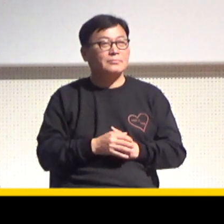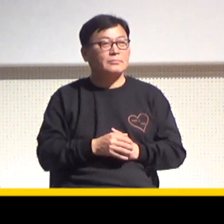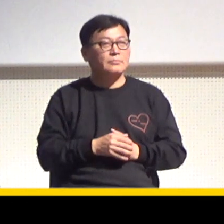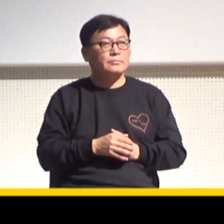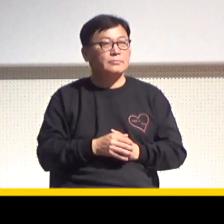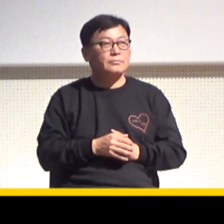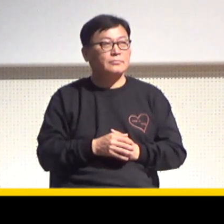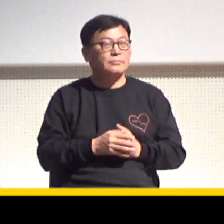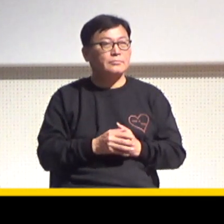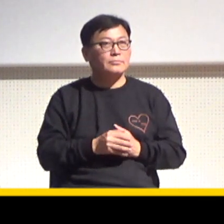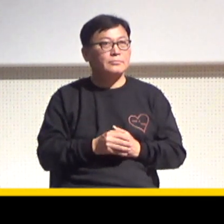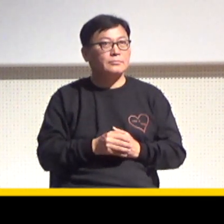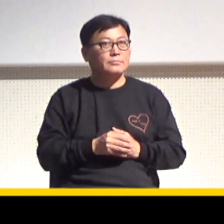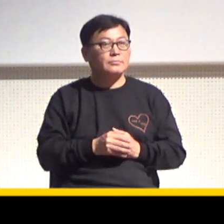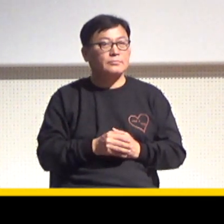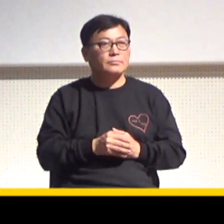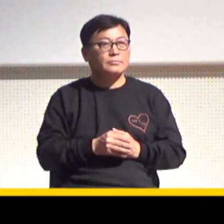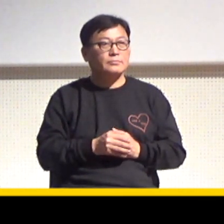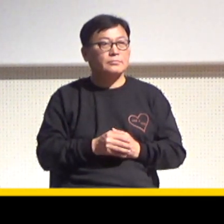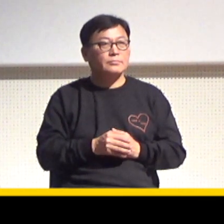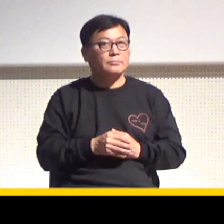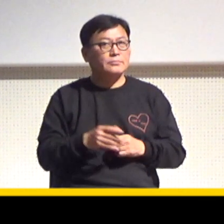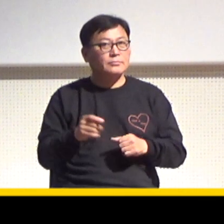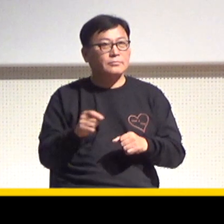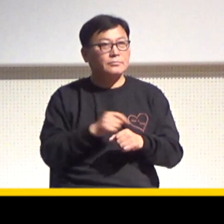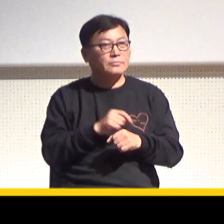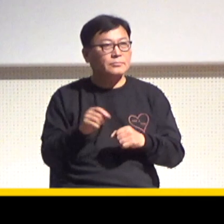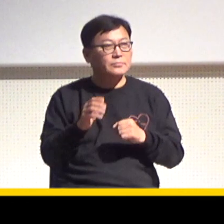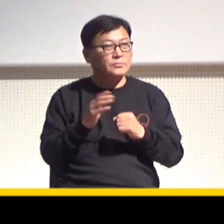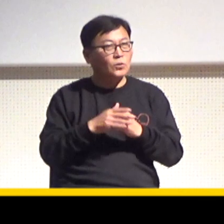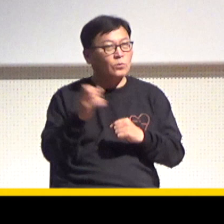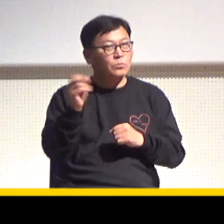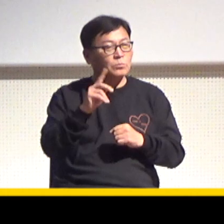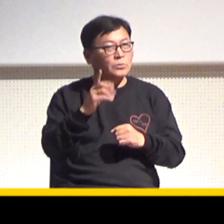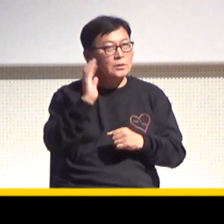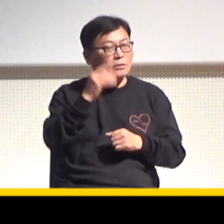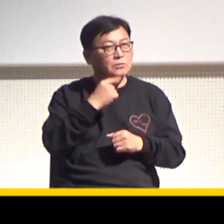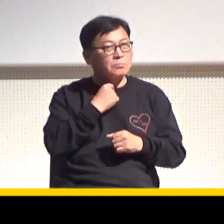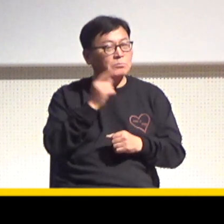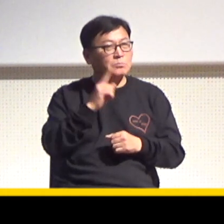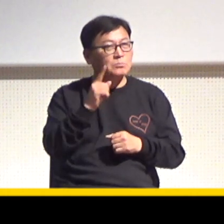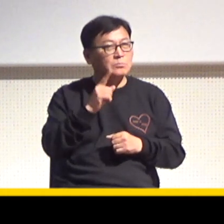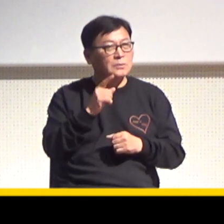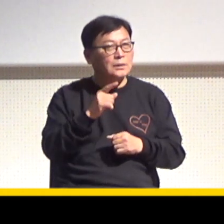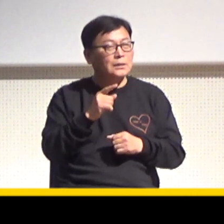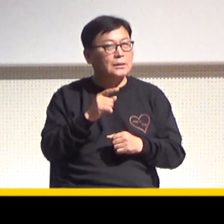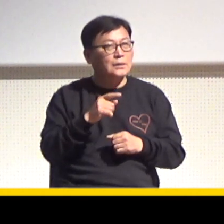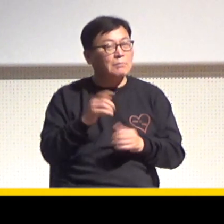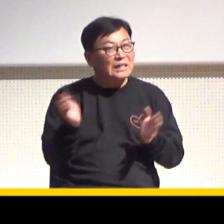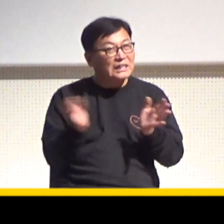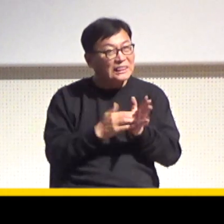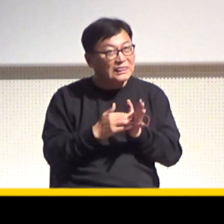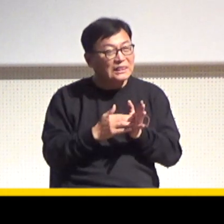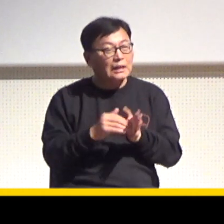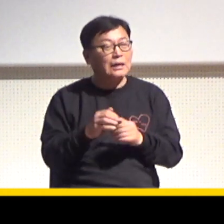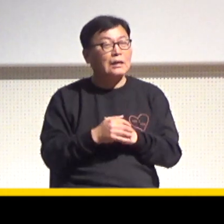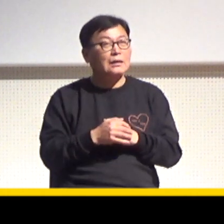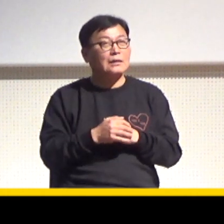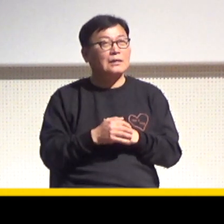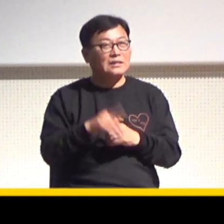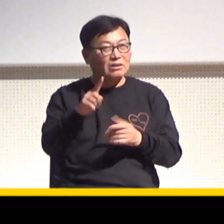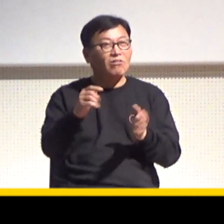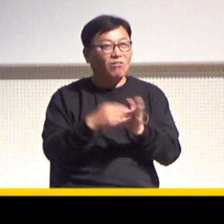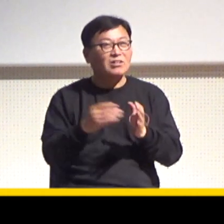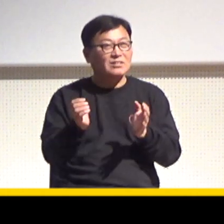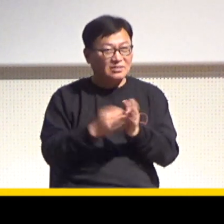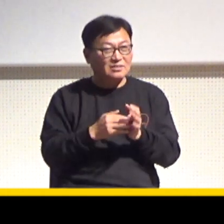네. 우리 수환 씨 한번 갔다 온 걸로 됐죠. 뭐 특별히 우리 수환 씨 분께 하고 싶은 말. 네. 뺑이 쳐라 하고 싶네요. 열심히